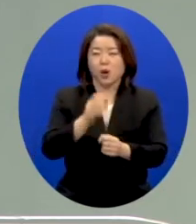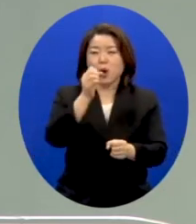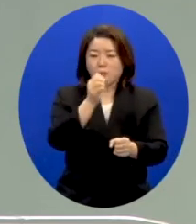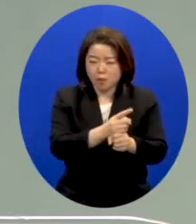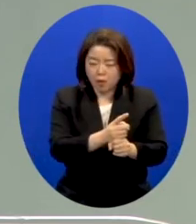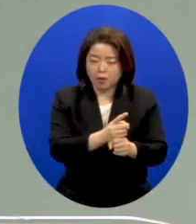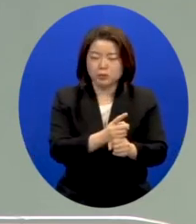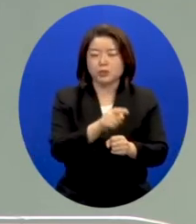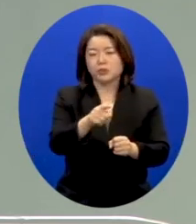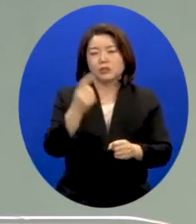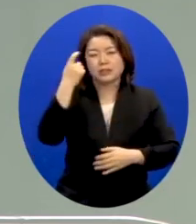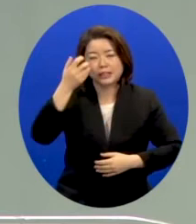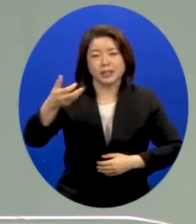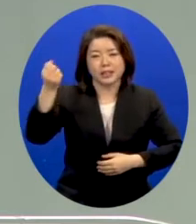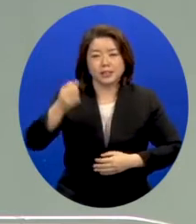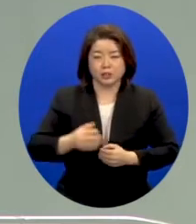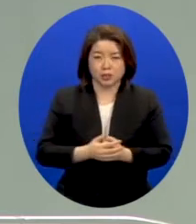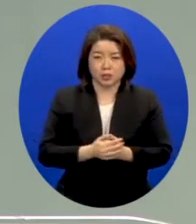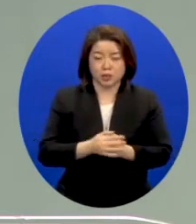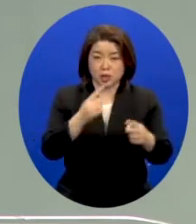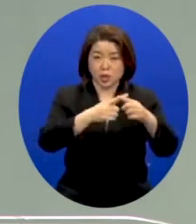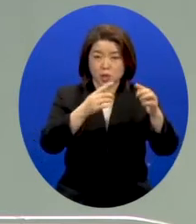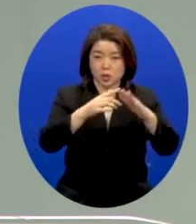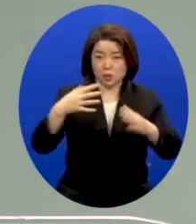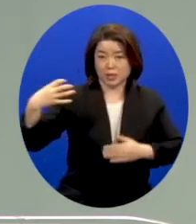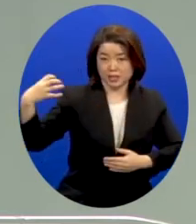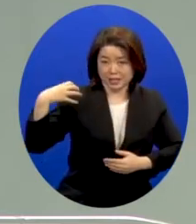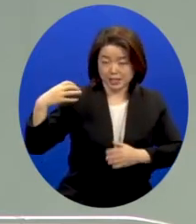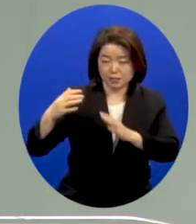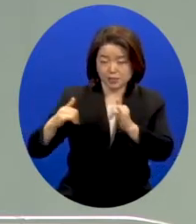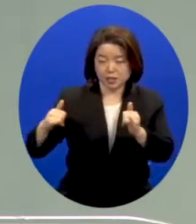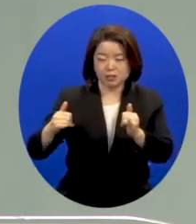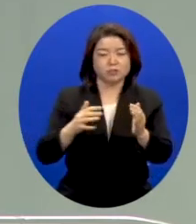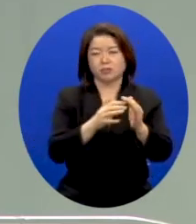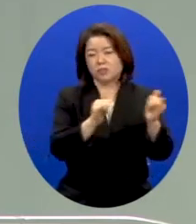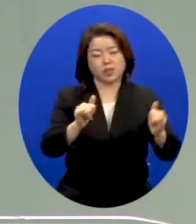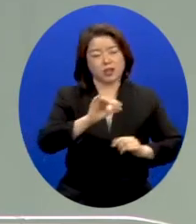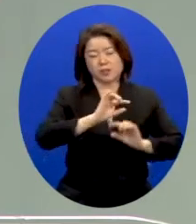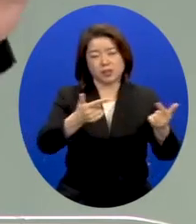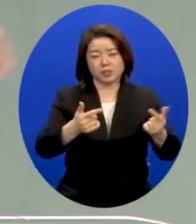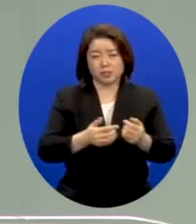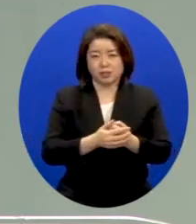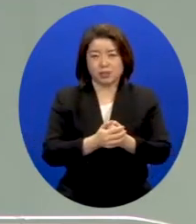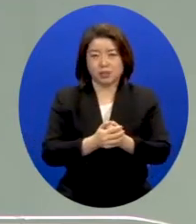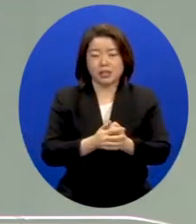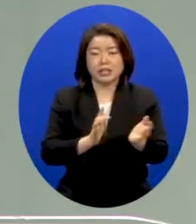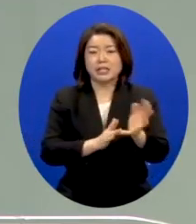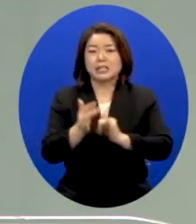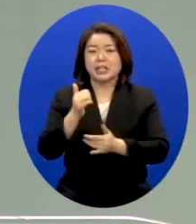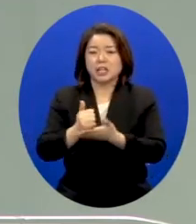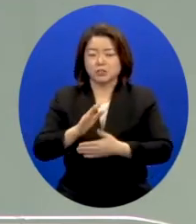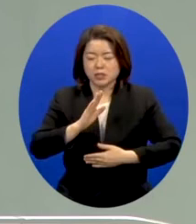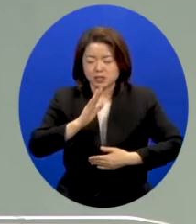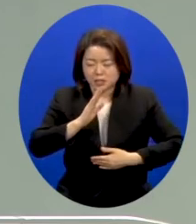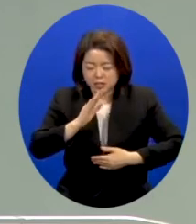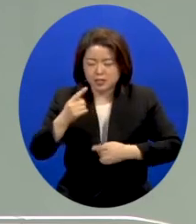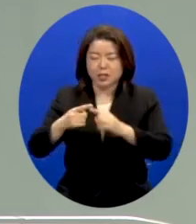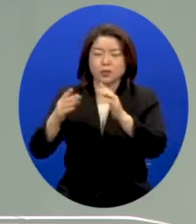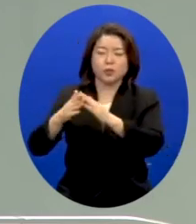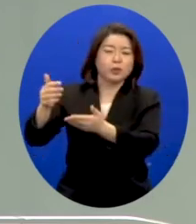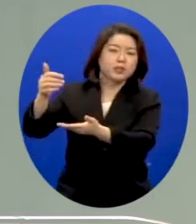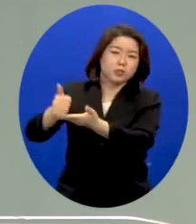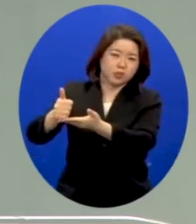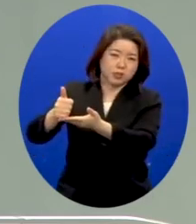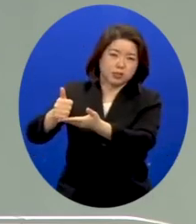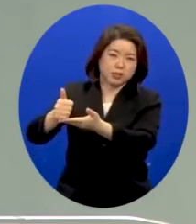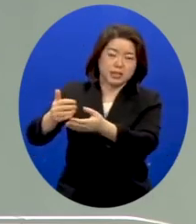들었습니다 교회 다님 자는 사람 이어서는 안된다 예수님의 진짜 교회 주인 있어야 된다 그래서 우리